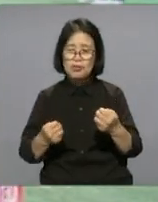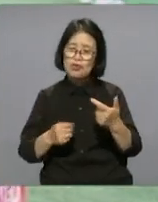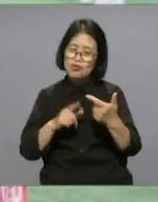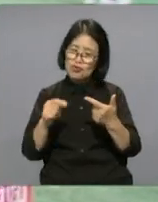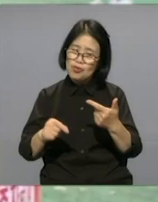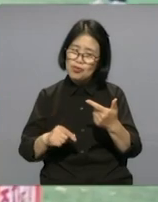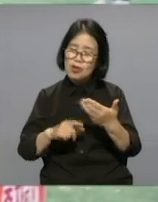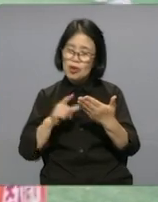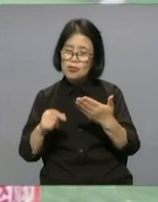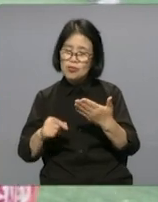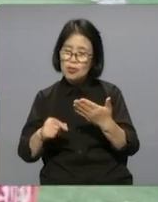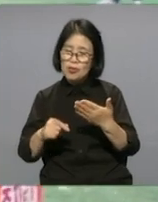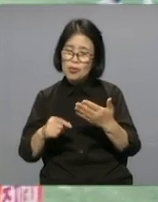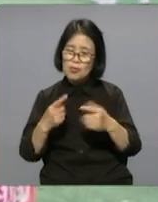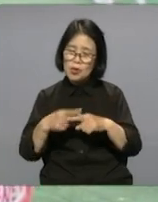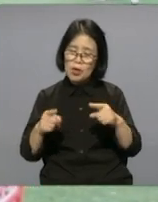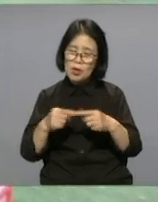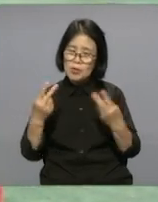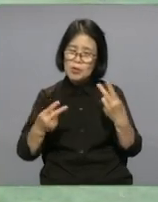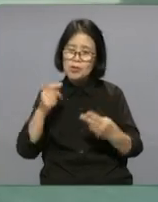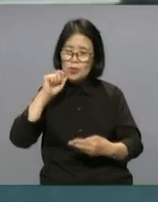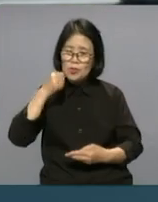9월 모의고사에 비해서 어려웠어요.